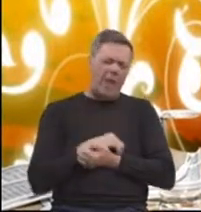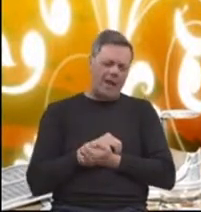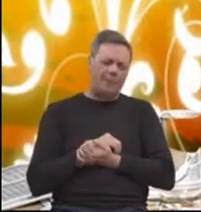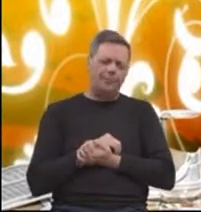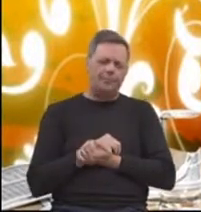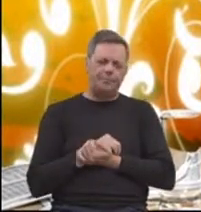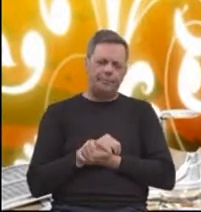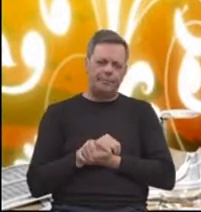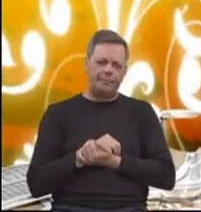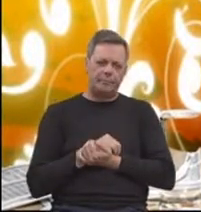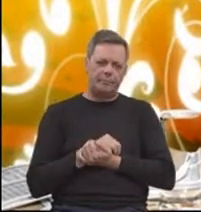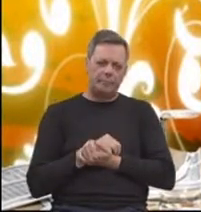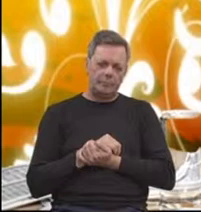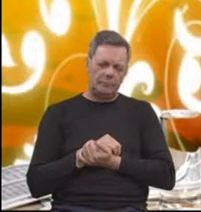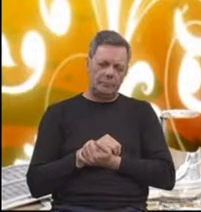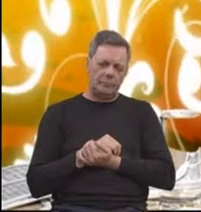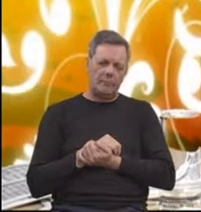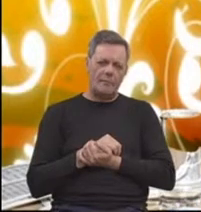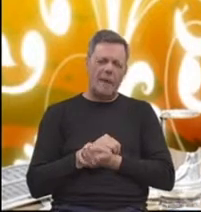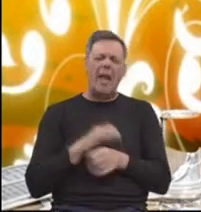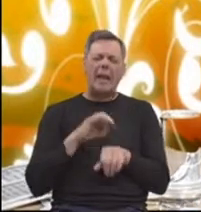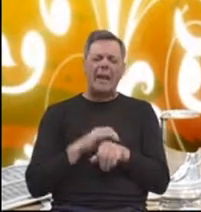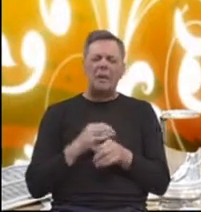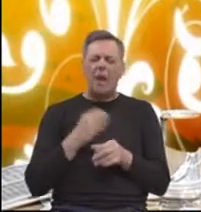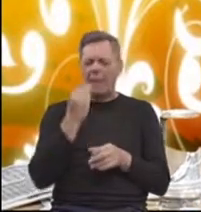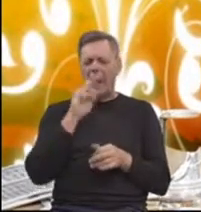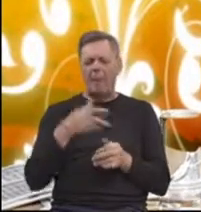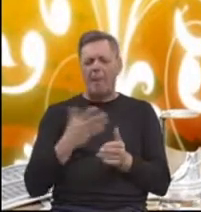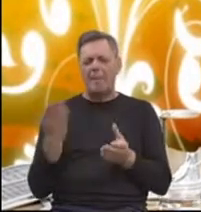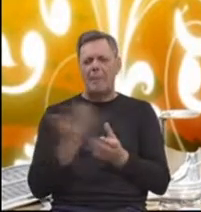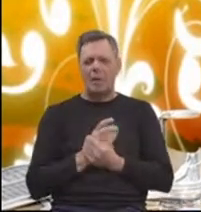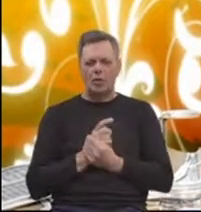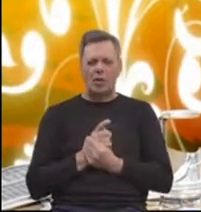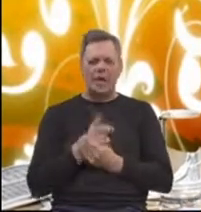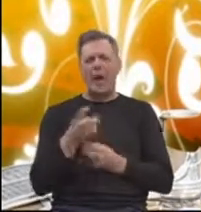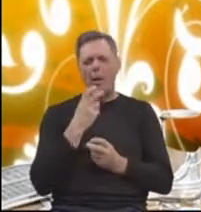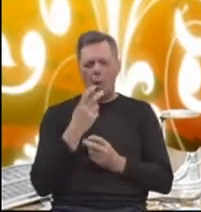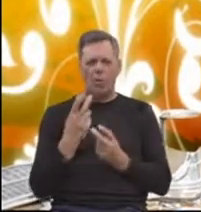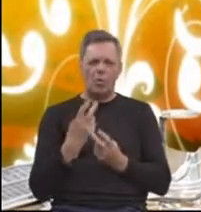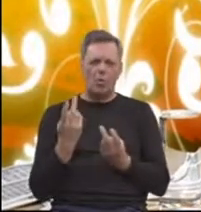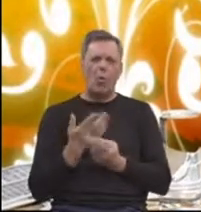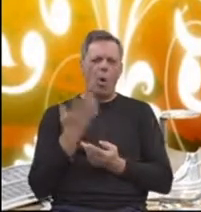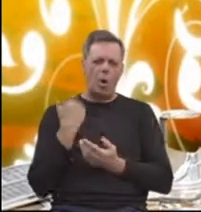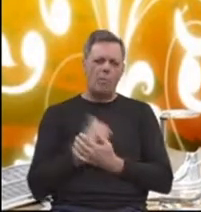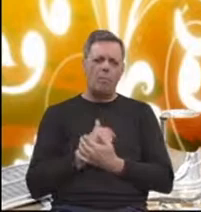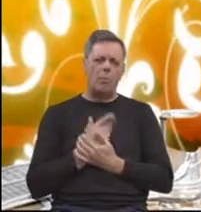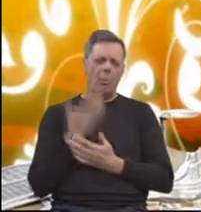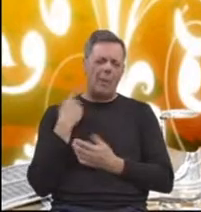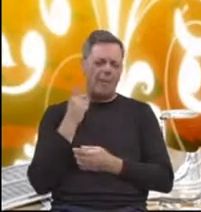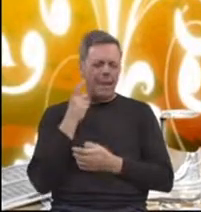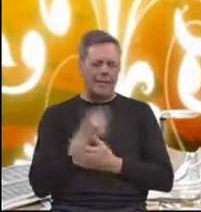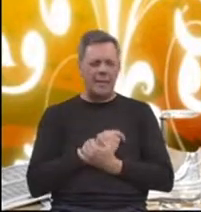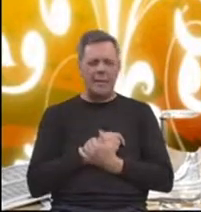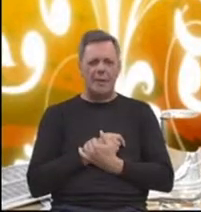treba klinička prehrana tako posebno je biti prilagođena, jel tako? Tako je. Eto, a to će na kongresu koji dođu, koji budu bili pametni